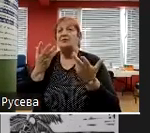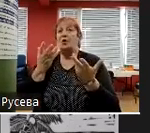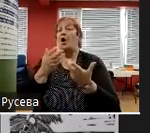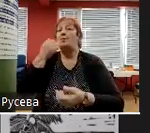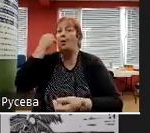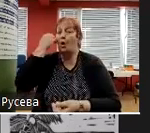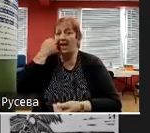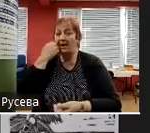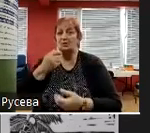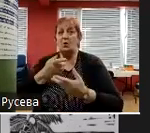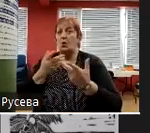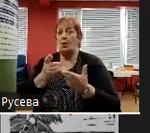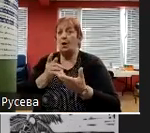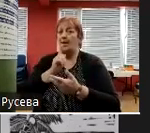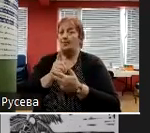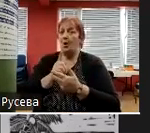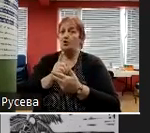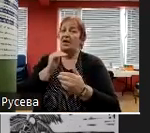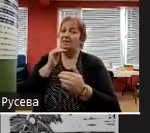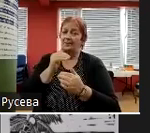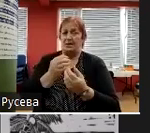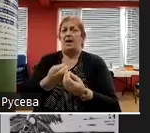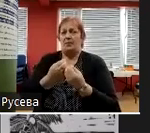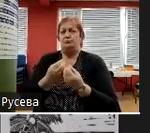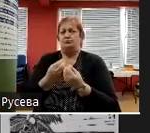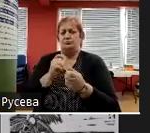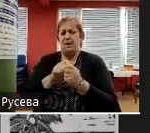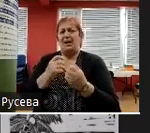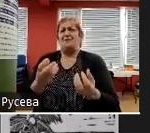полезно, какво би могло да бъде полезно и така.